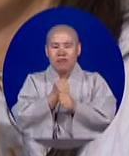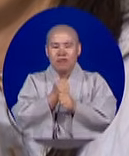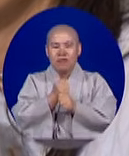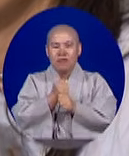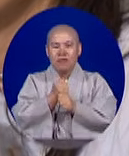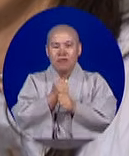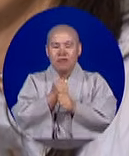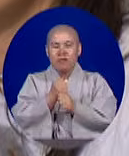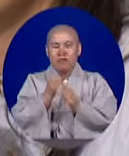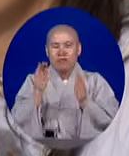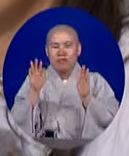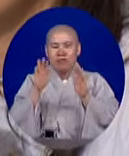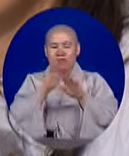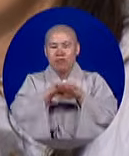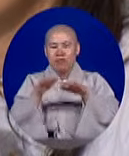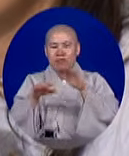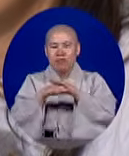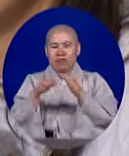두 손으로